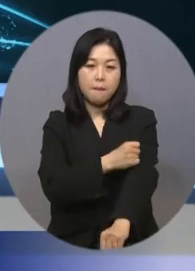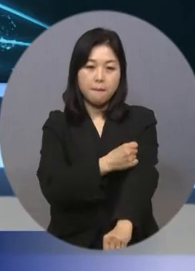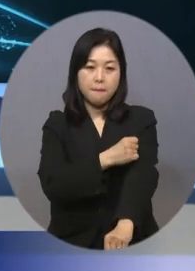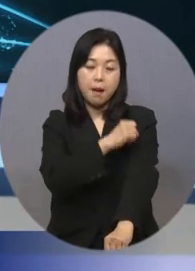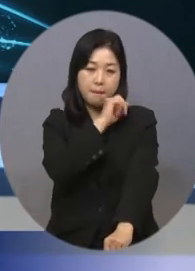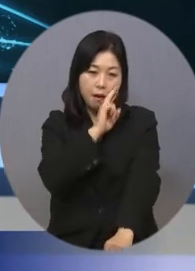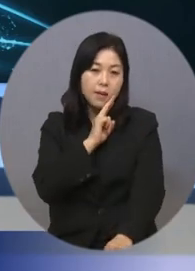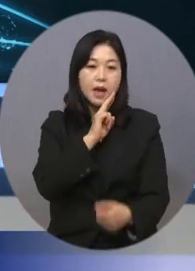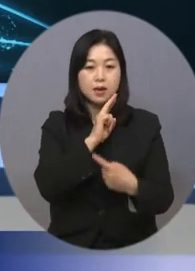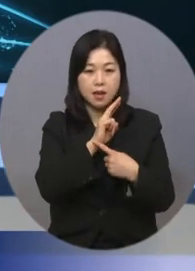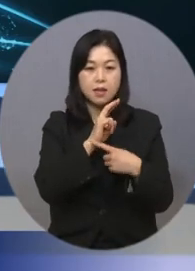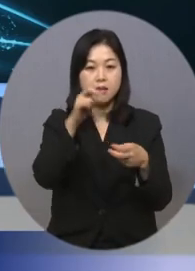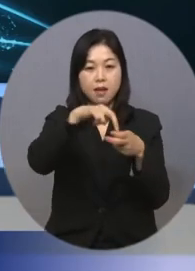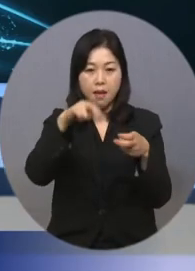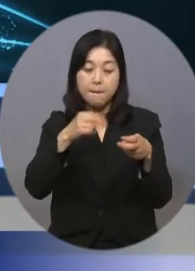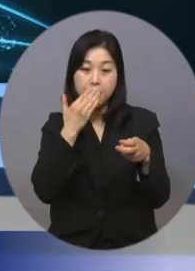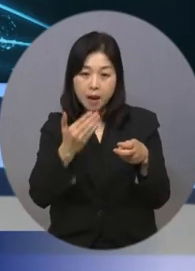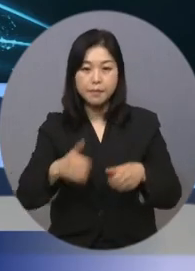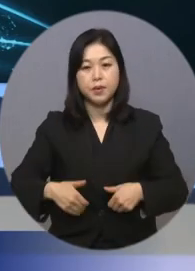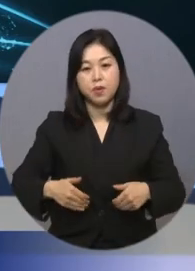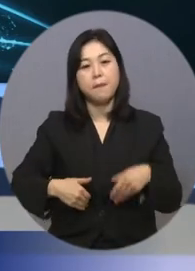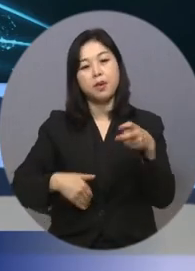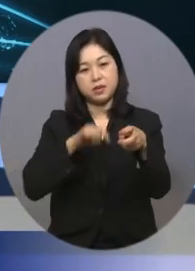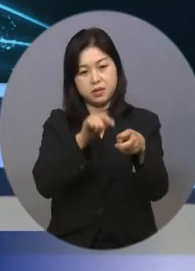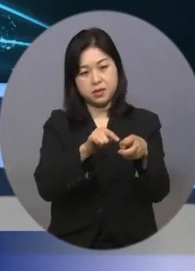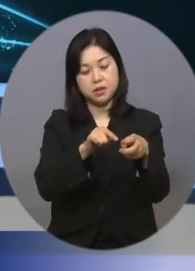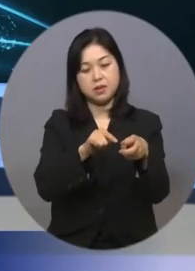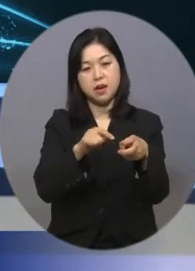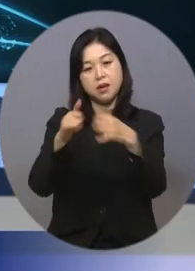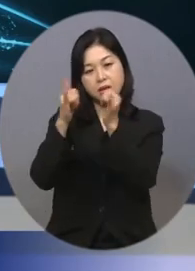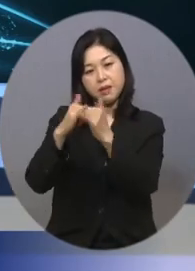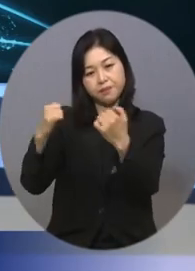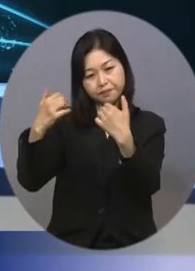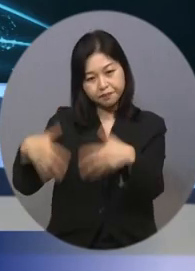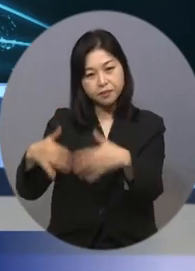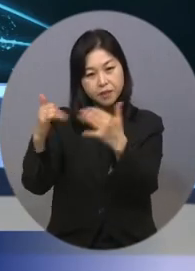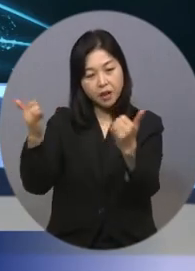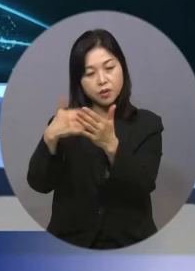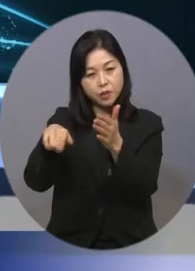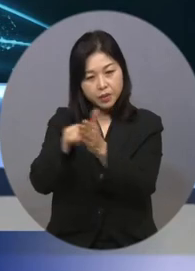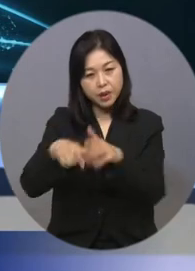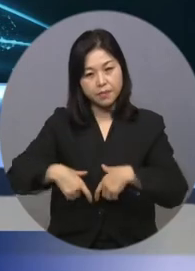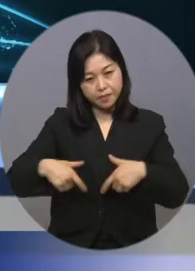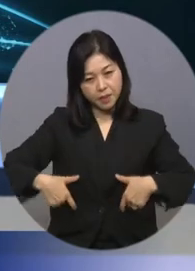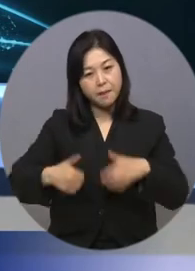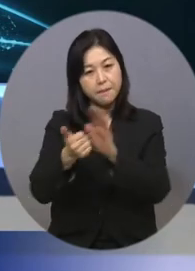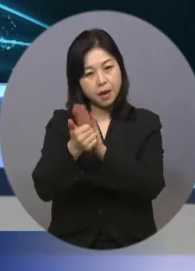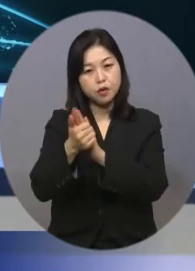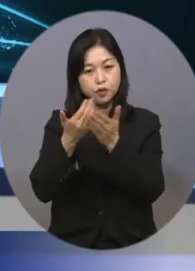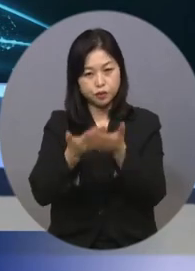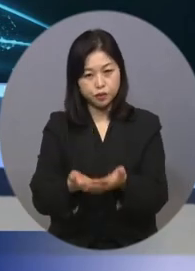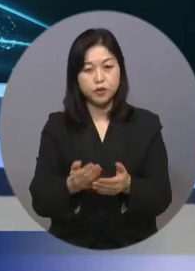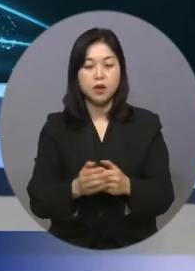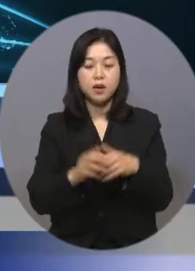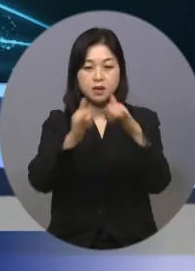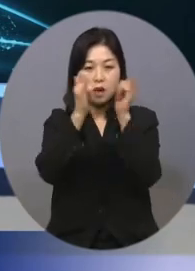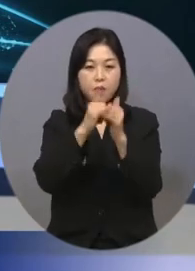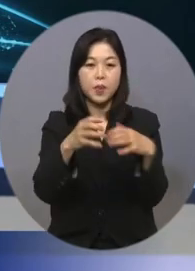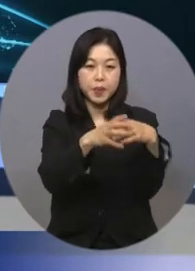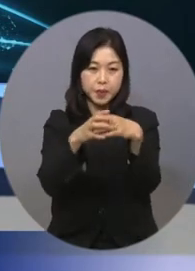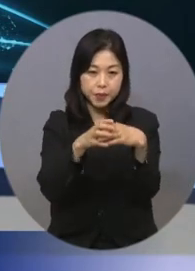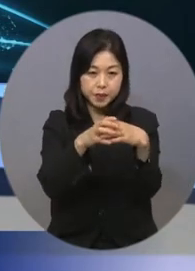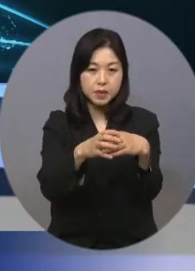있어야 할 대중교통이기 때문에 사회적 약자를 위한 배려는 중요합니다. 이는 나아가 사회